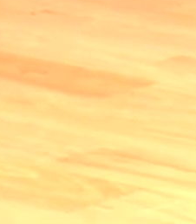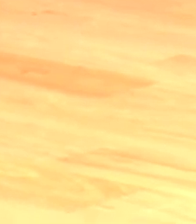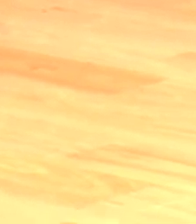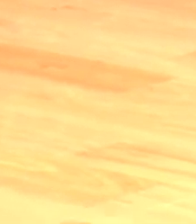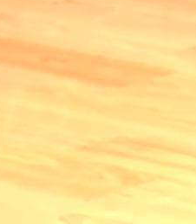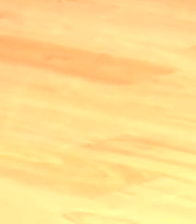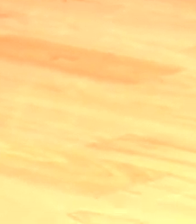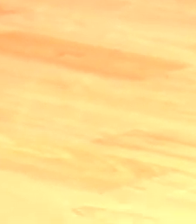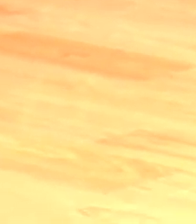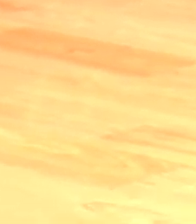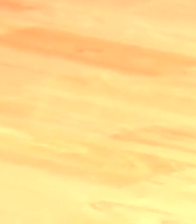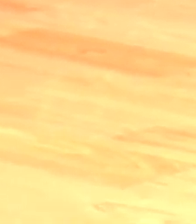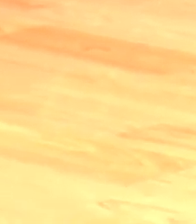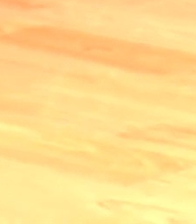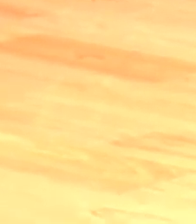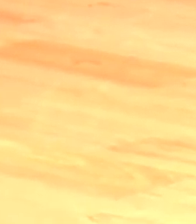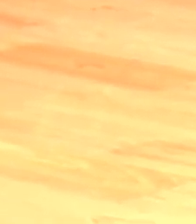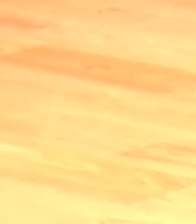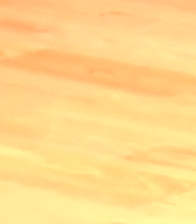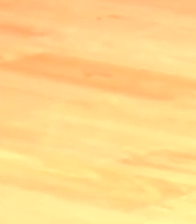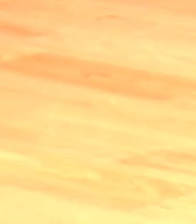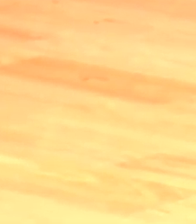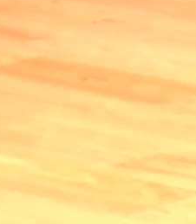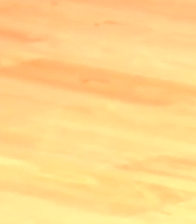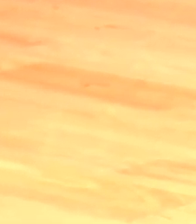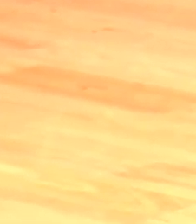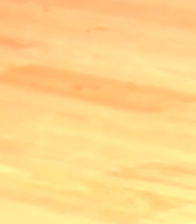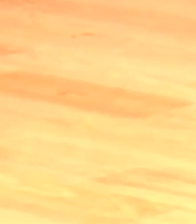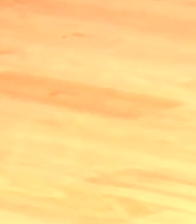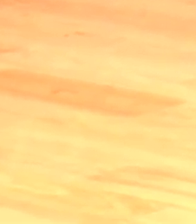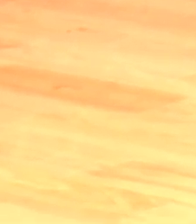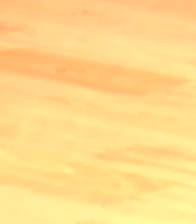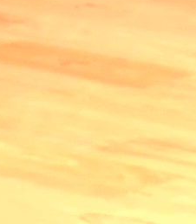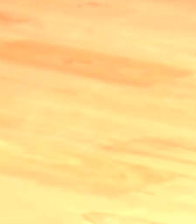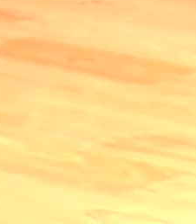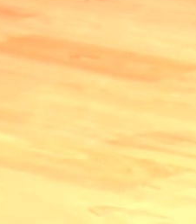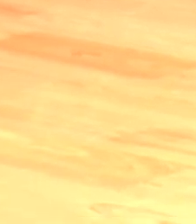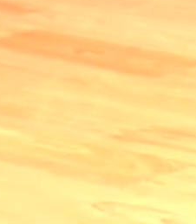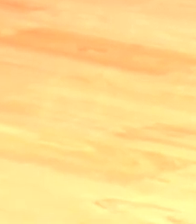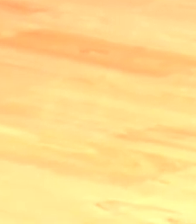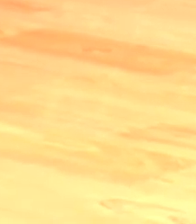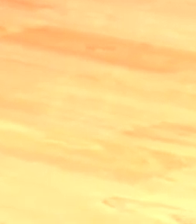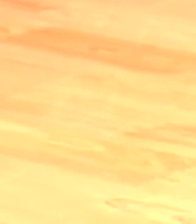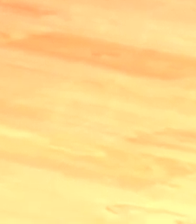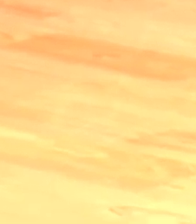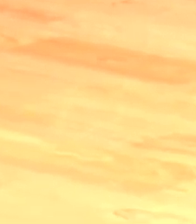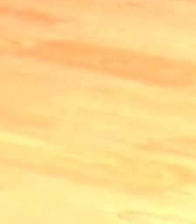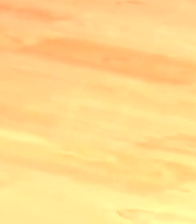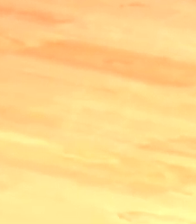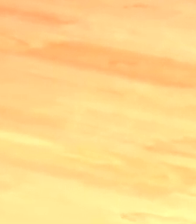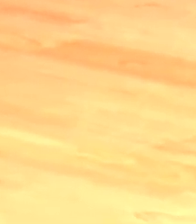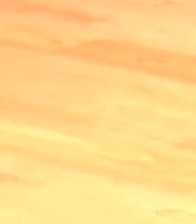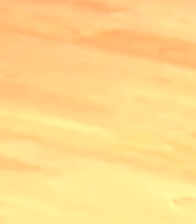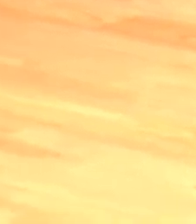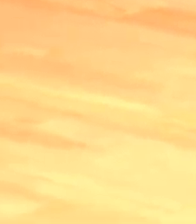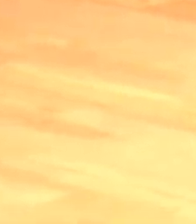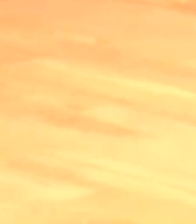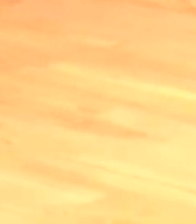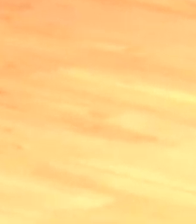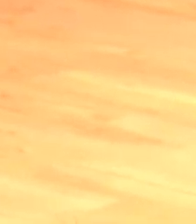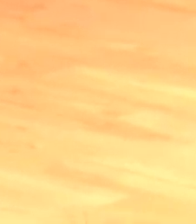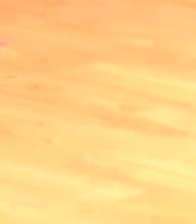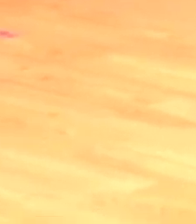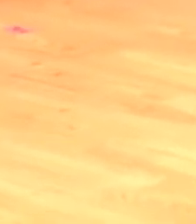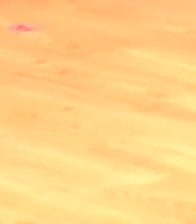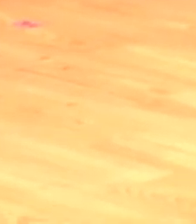あのなんか久しぶりホッとしましたね踊ってねあのなんというかね最後のやつもあのなんていうのは